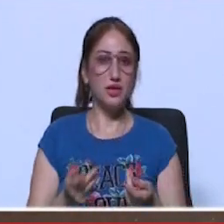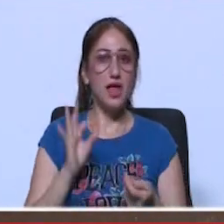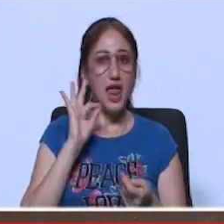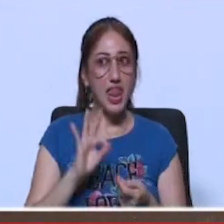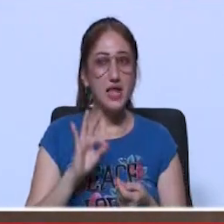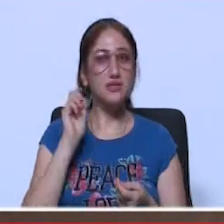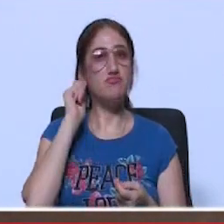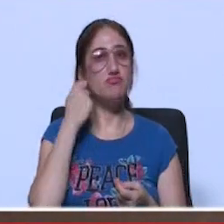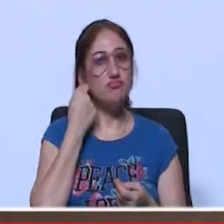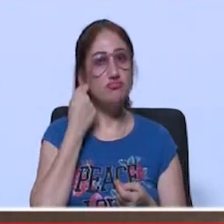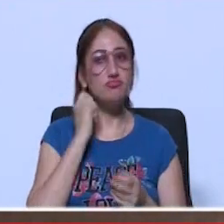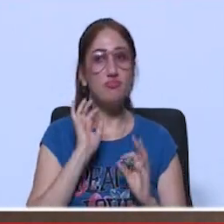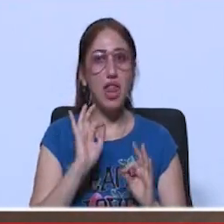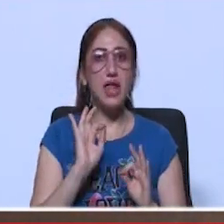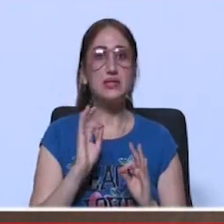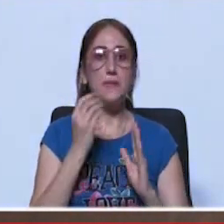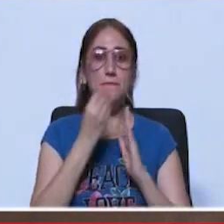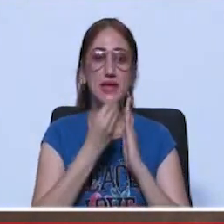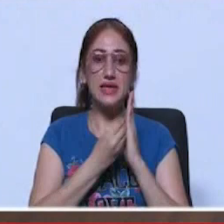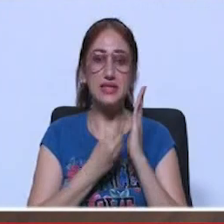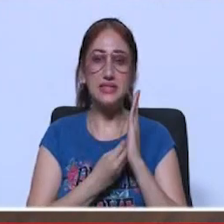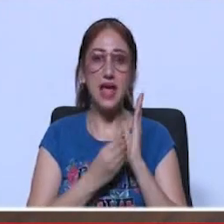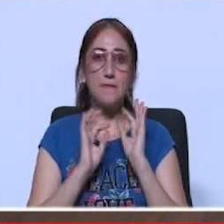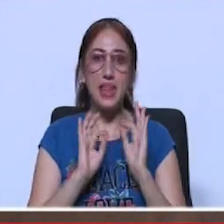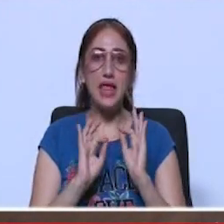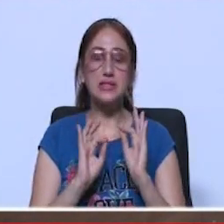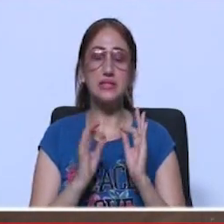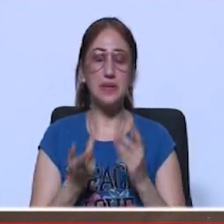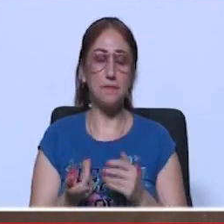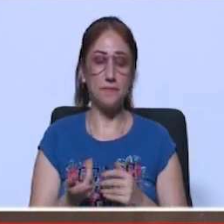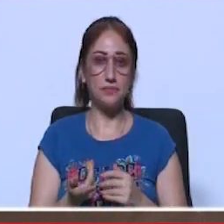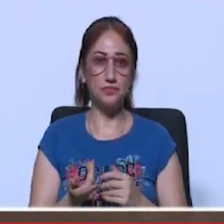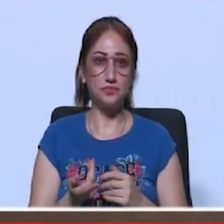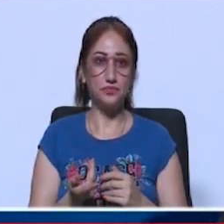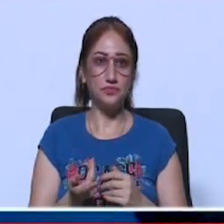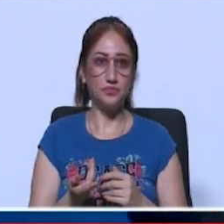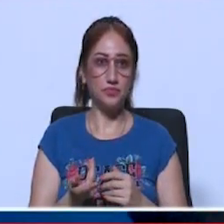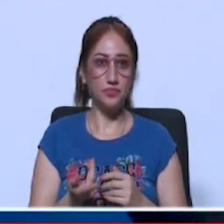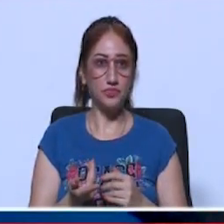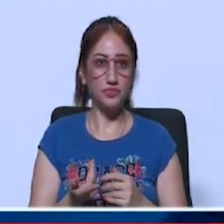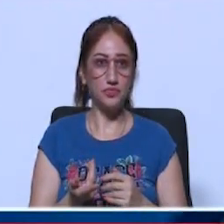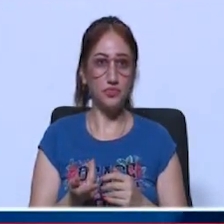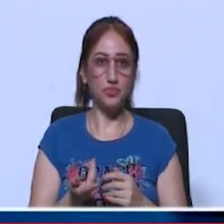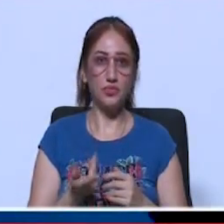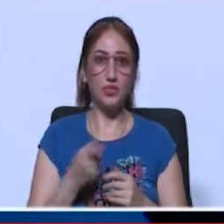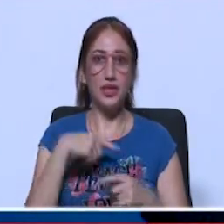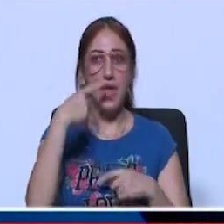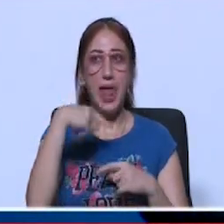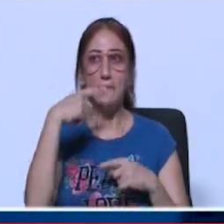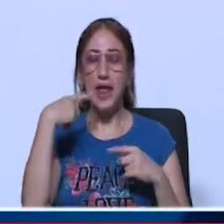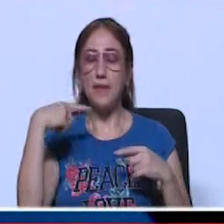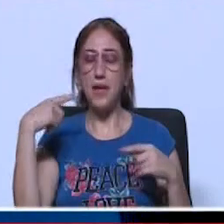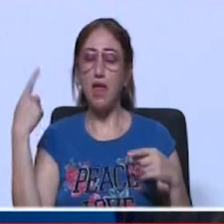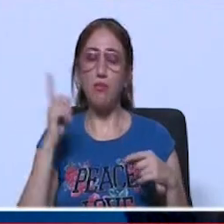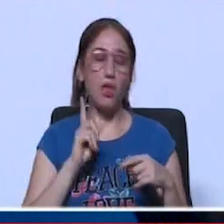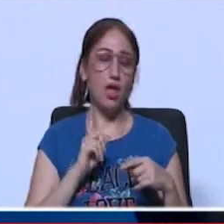وتقعد تراجع نفسك وتشوف الحاله اللي انت فيها مش هتقعد تعمل بقى حاله تقعد تتكلم فيها